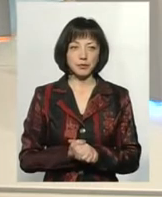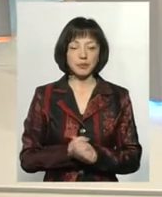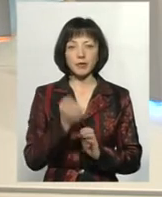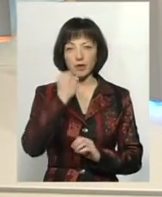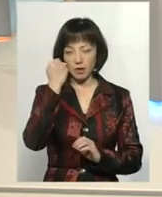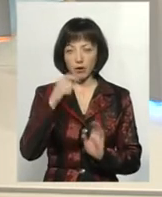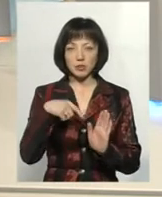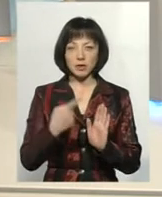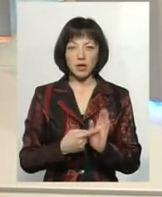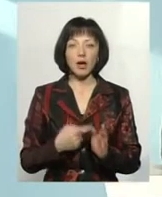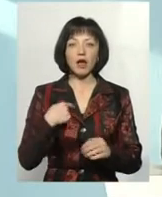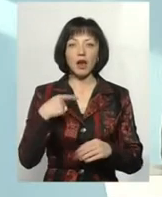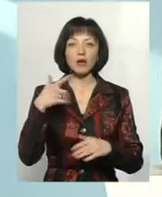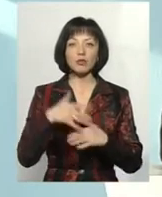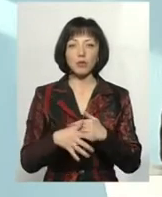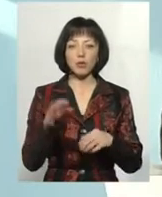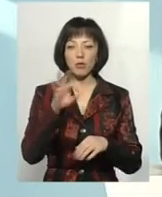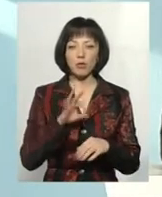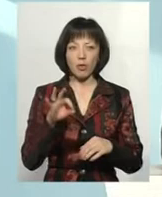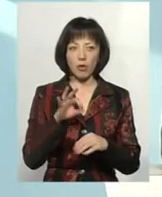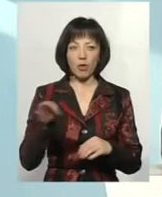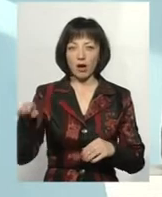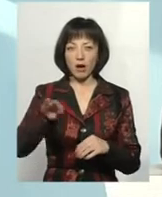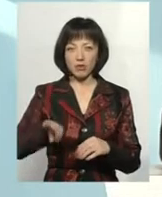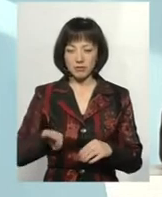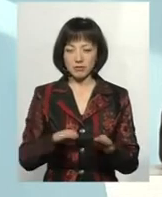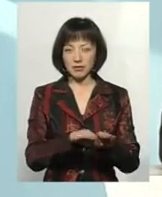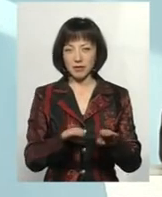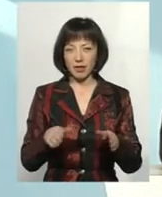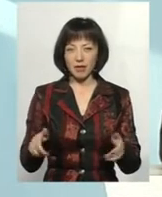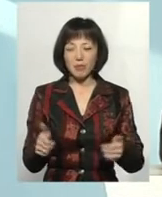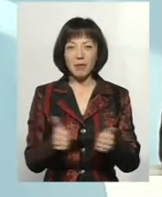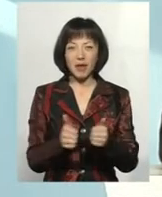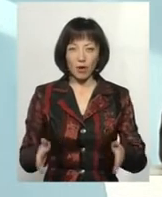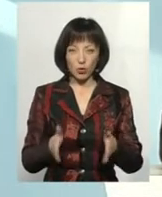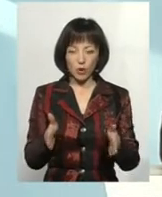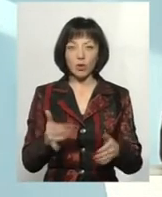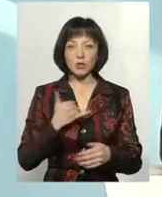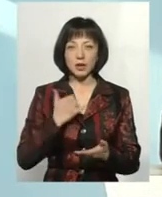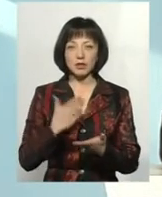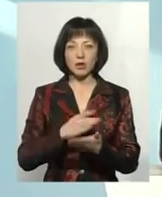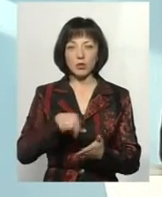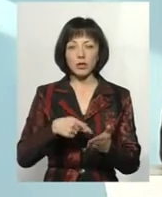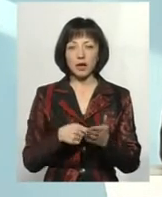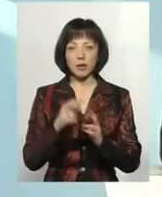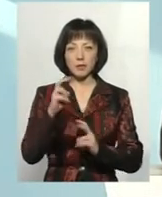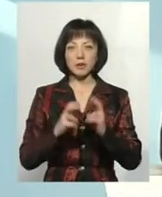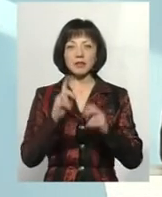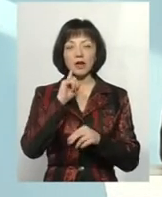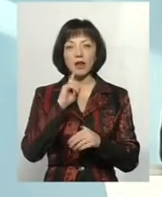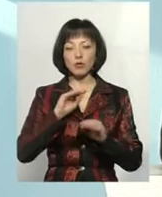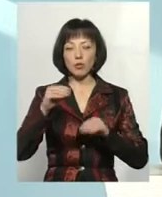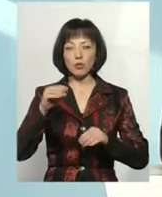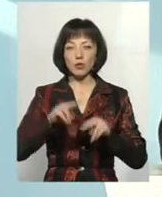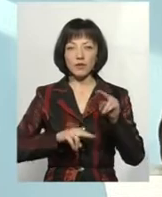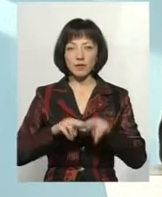Дякуємо. Я розумію, що це про газони йде мова. Так, звичайно, виділяються кошти. У нас є комунальне підприємство по зеленому будівництву і благоустрою